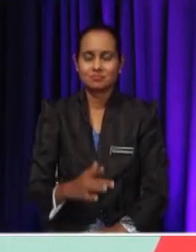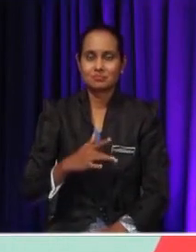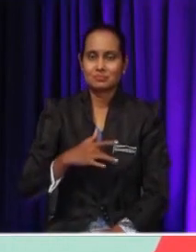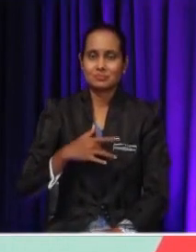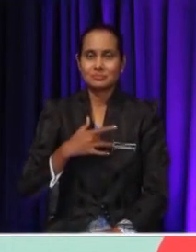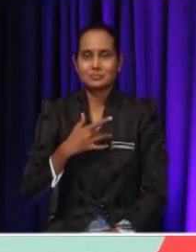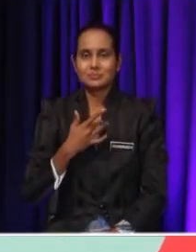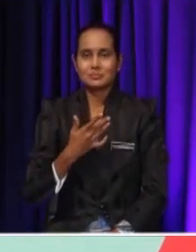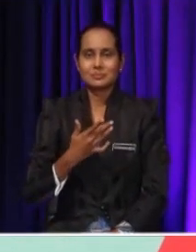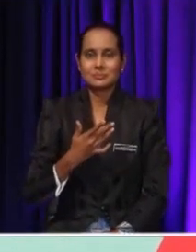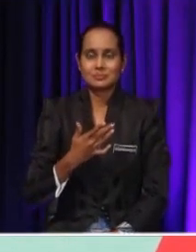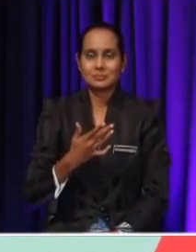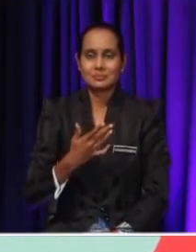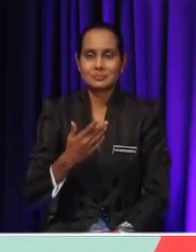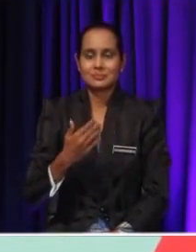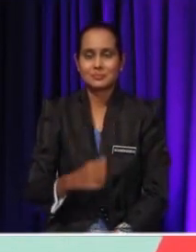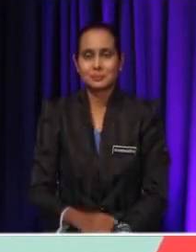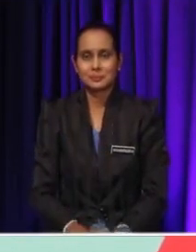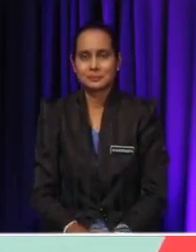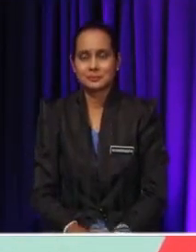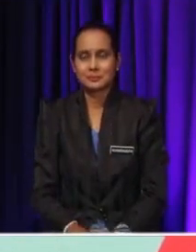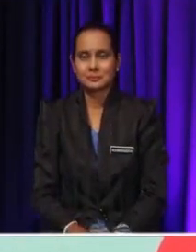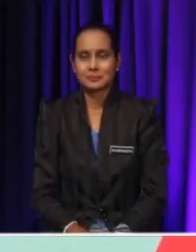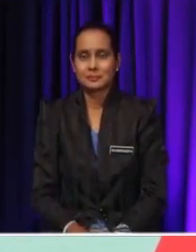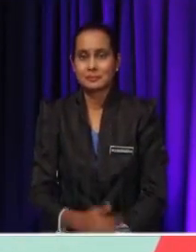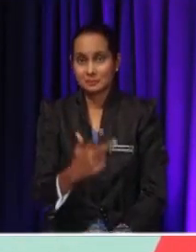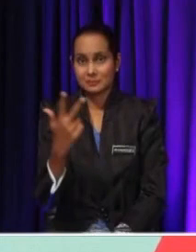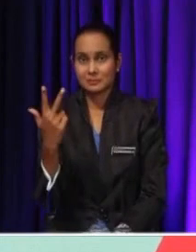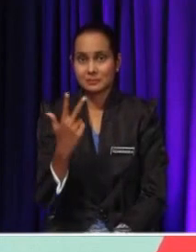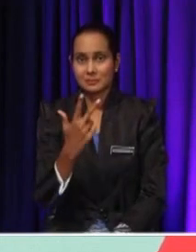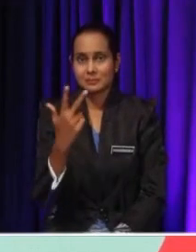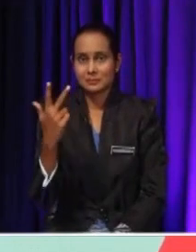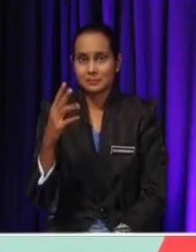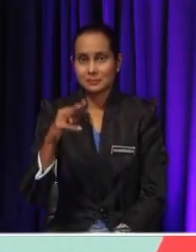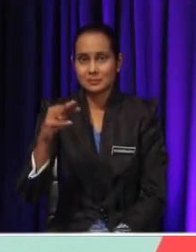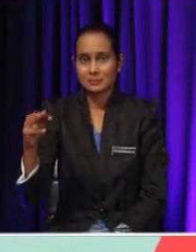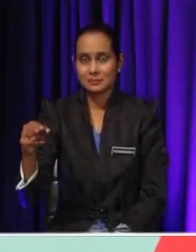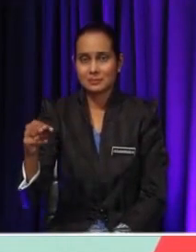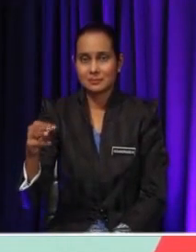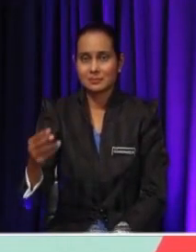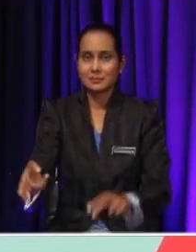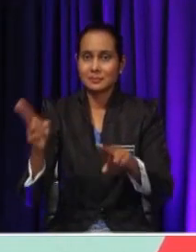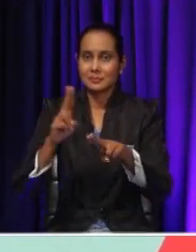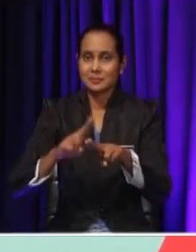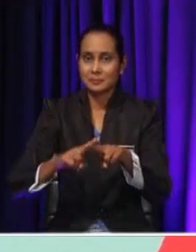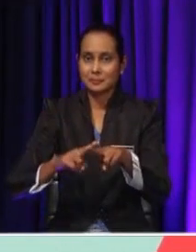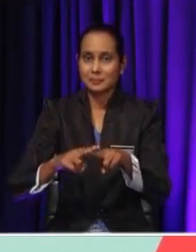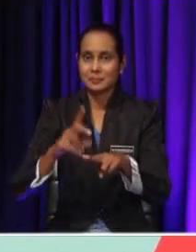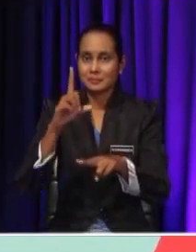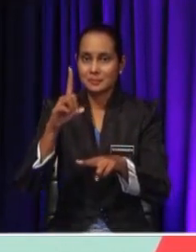masuk dalam sajak itu Baguslah ketiga-tiga ini Akmal saya tambah lagi satu ah tujuh bintang